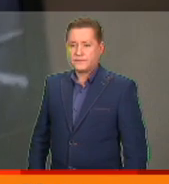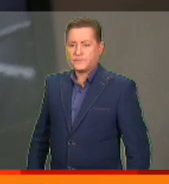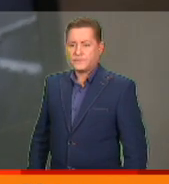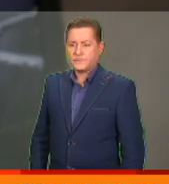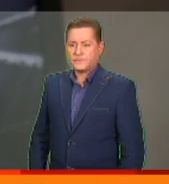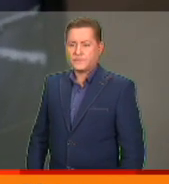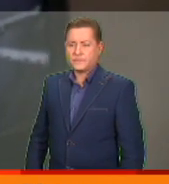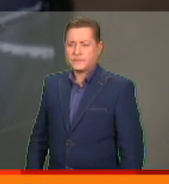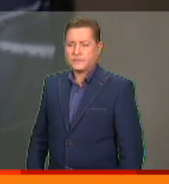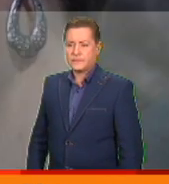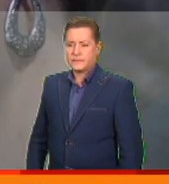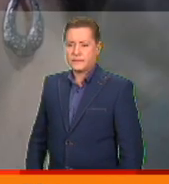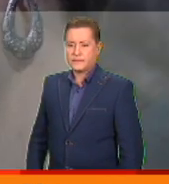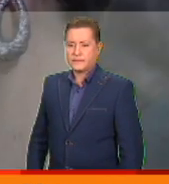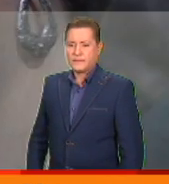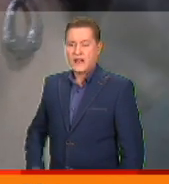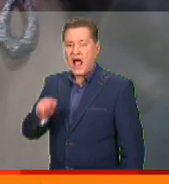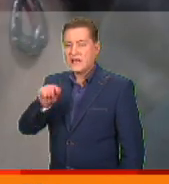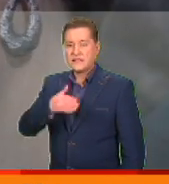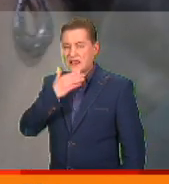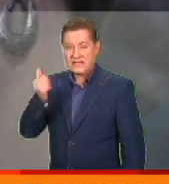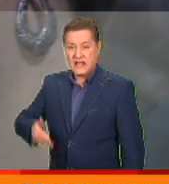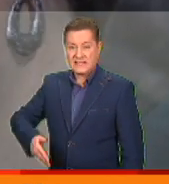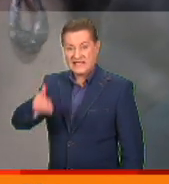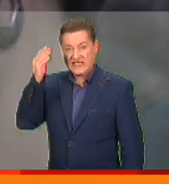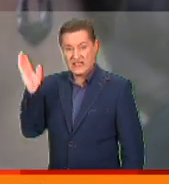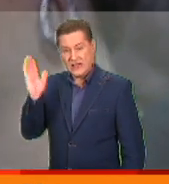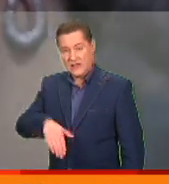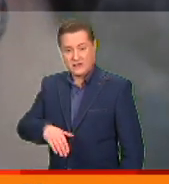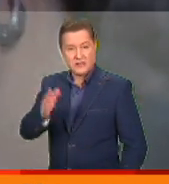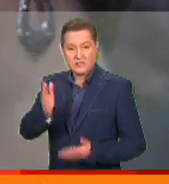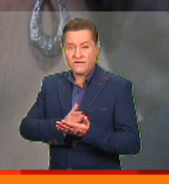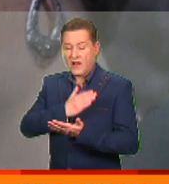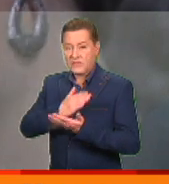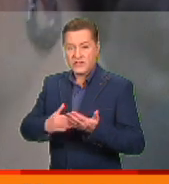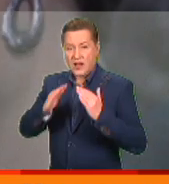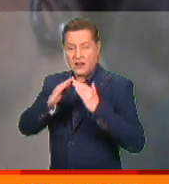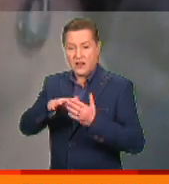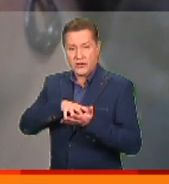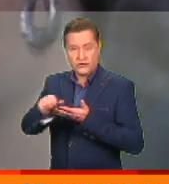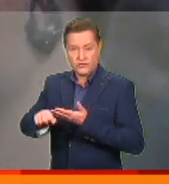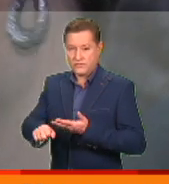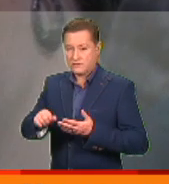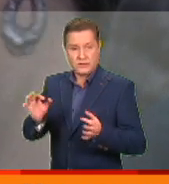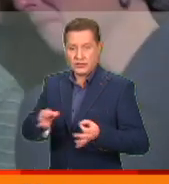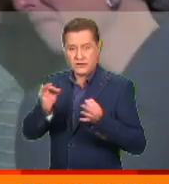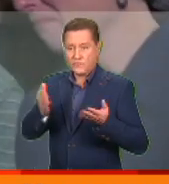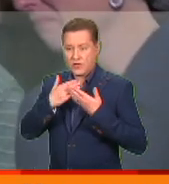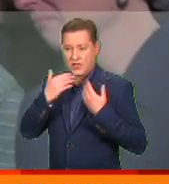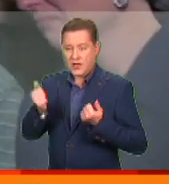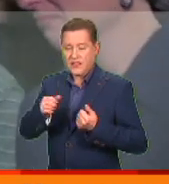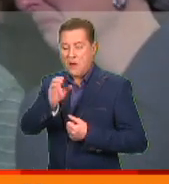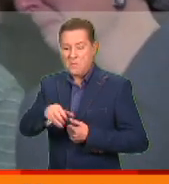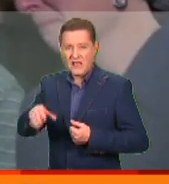какая-то. А здесь нет стены. Вообще нет стены. Ни крыши, ни стены.